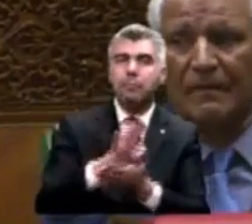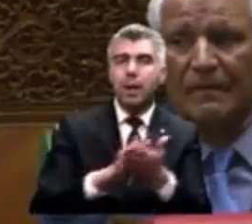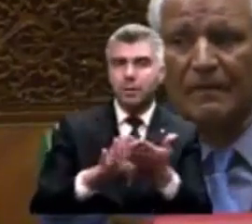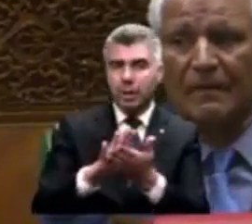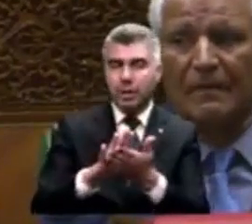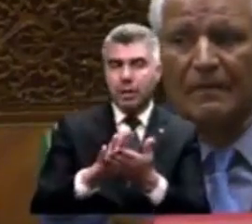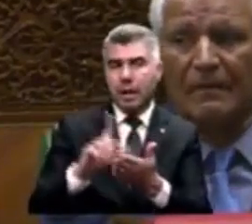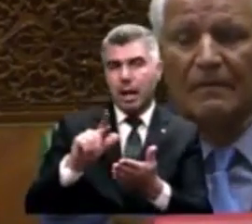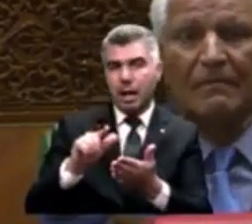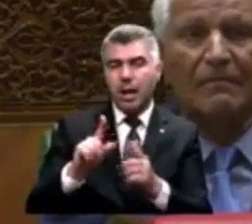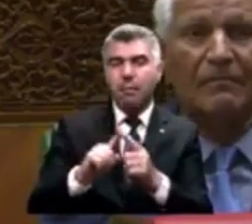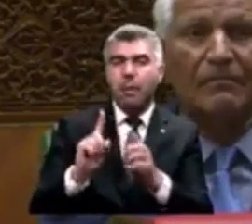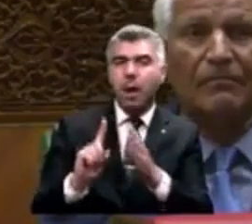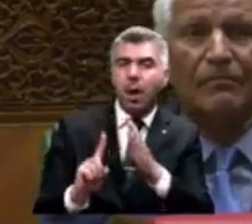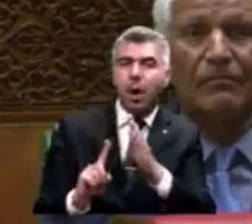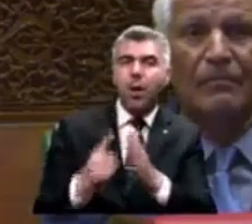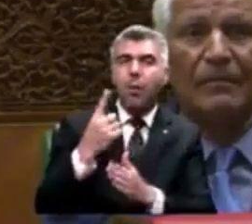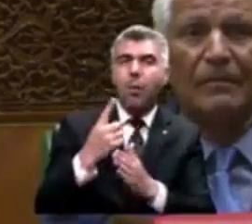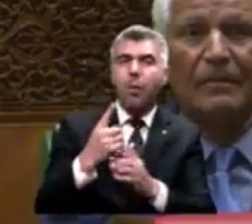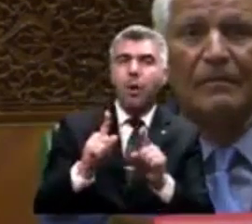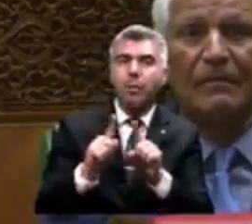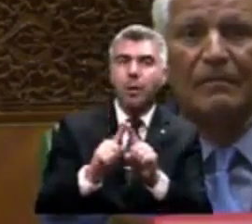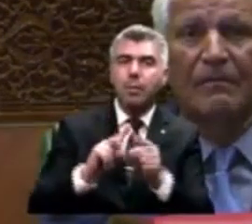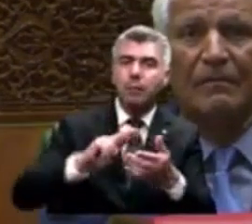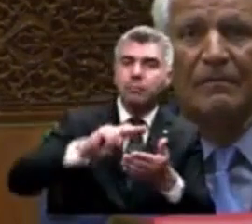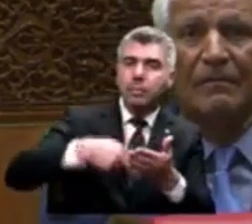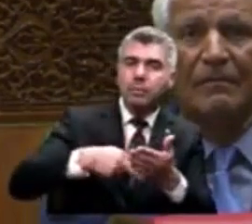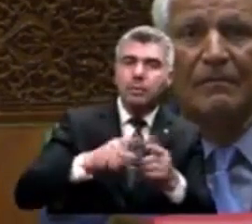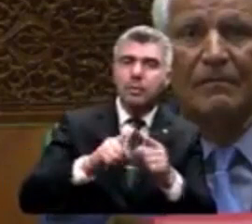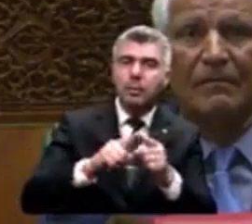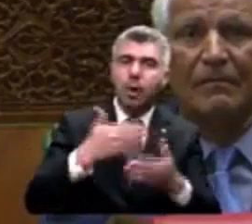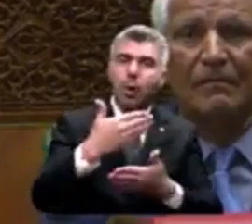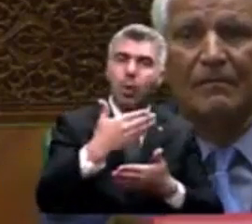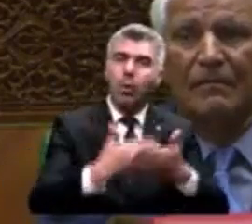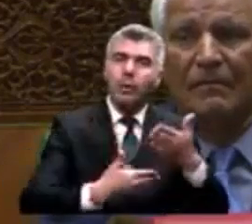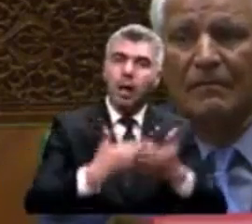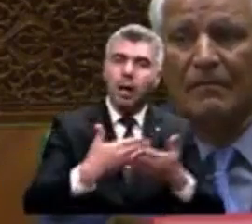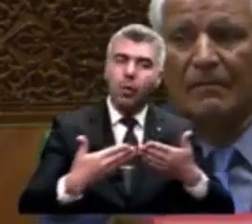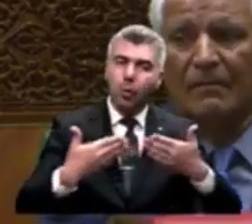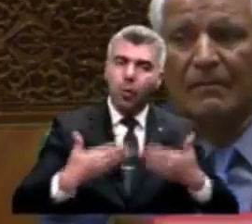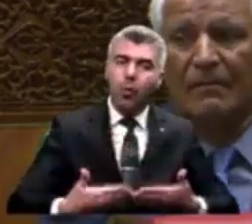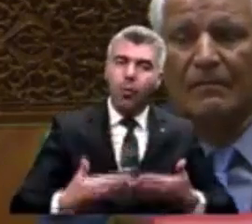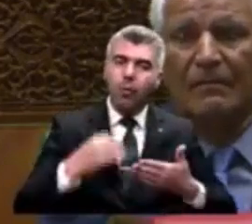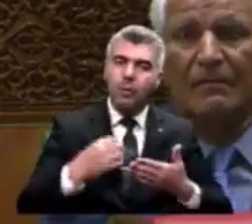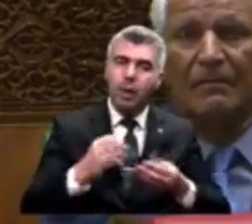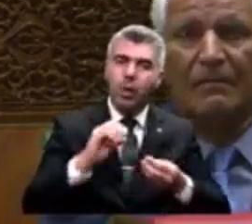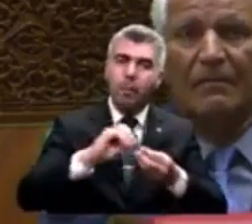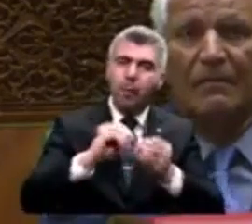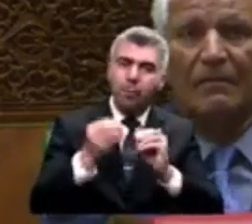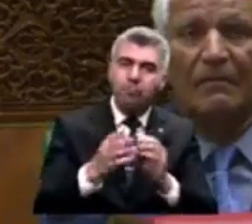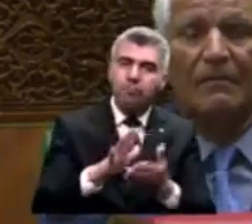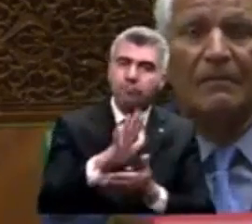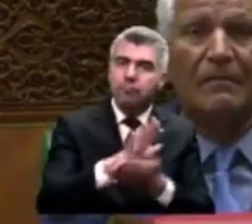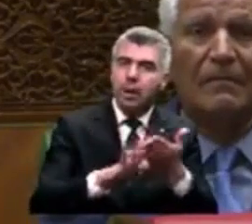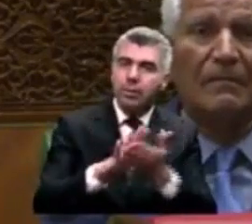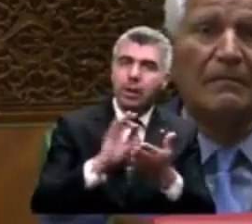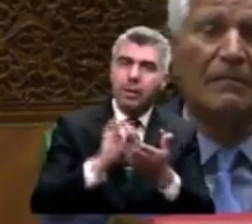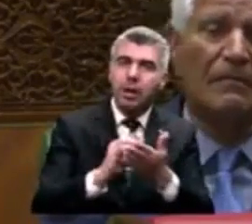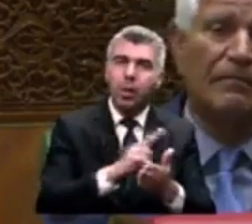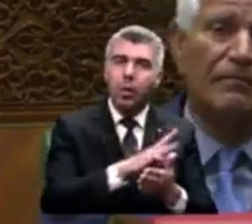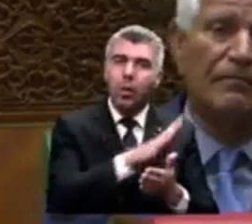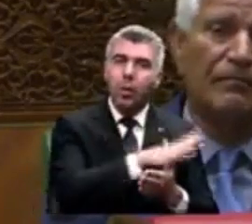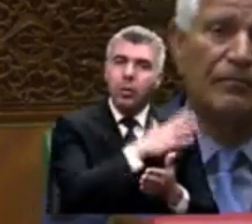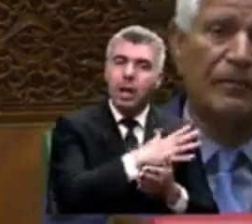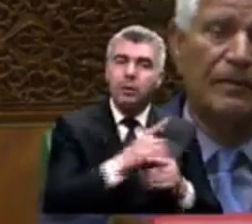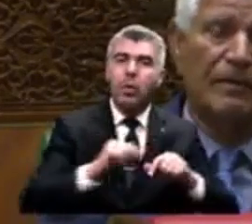التدريس، كانت بدايتها مشكل الأطر المتعاقدة وصولا إلى ما نعيشه اليوم من اضطراب وتوتر في العلاقة بين الأساتذة